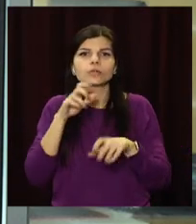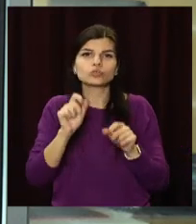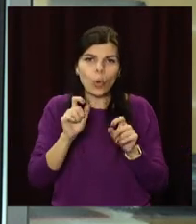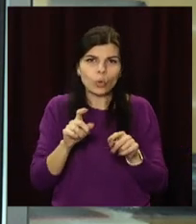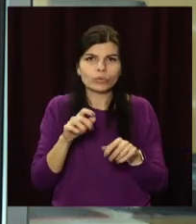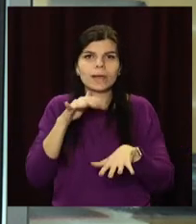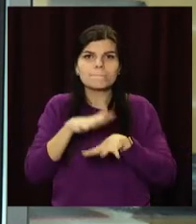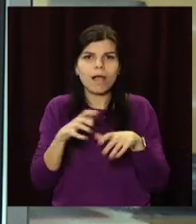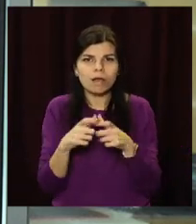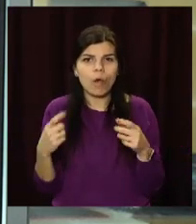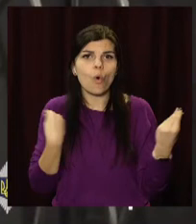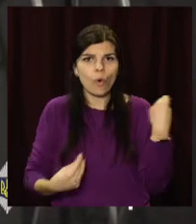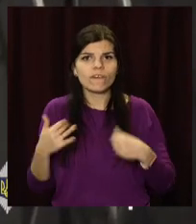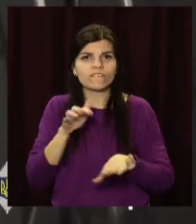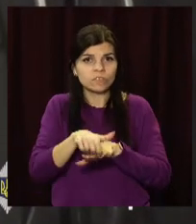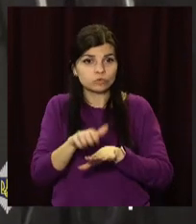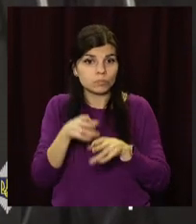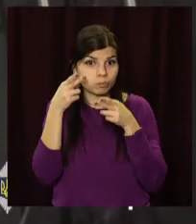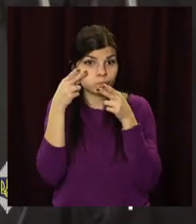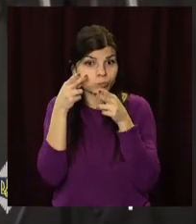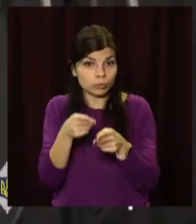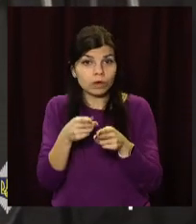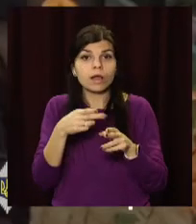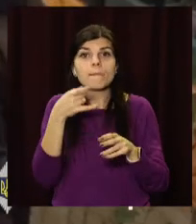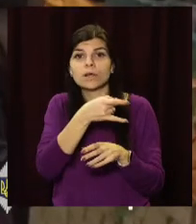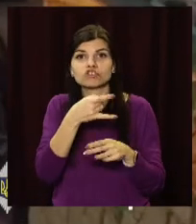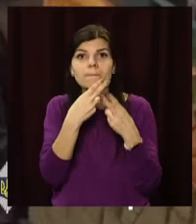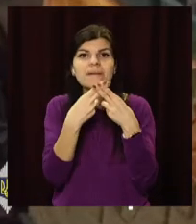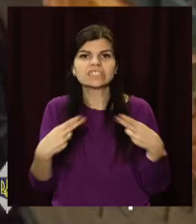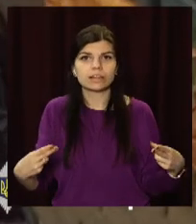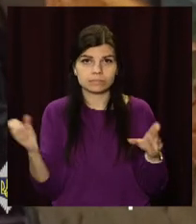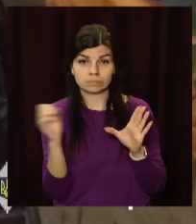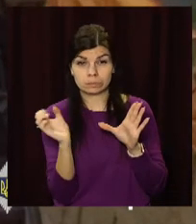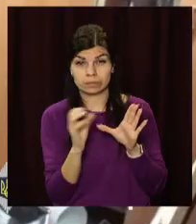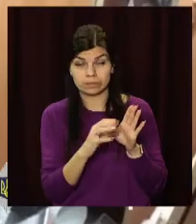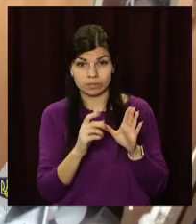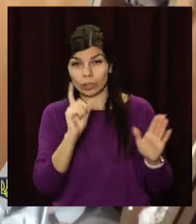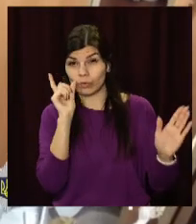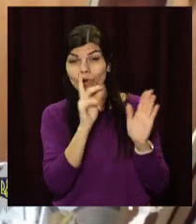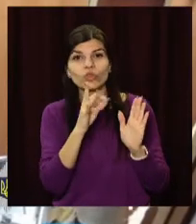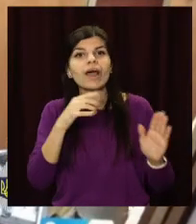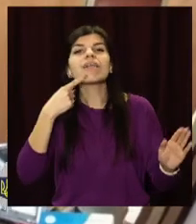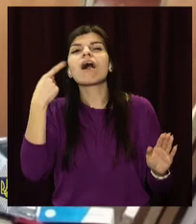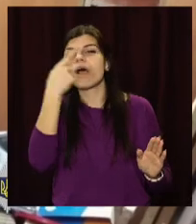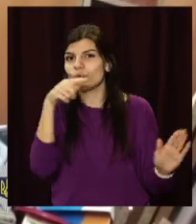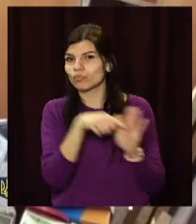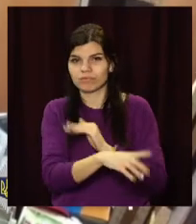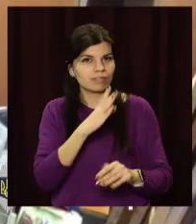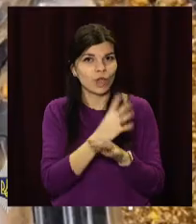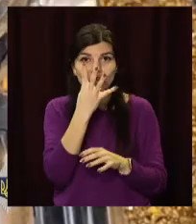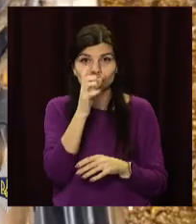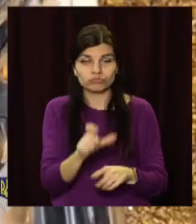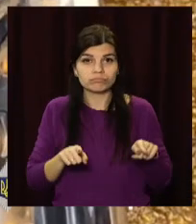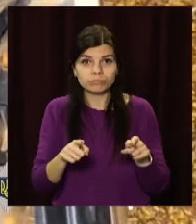та навіть одяг і взуття. Накрадене завантажили у «Мерседес» та рушили до обласного центру. Однак далеко не втекли. Четверо